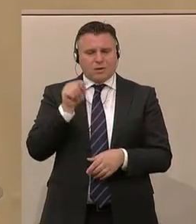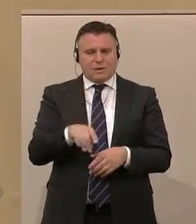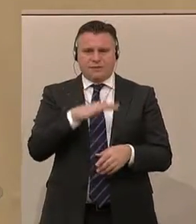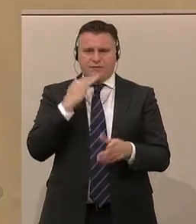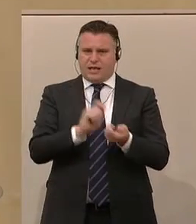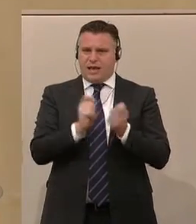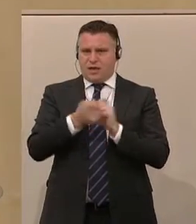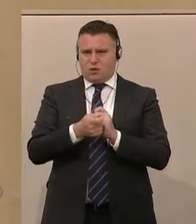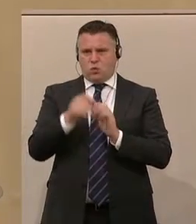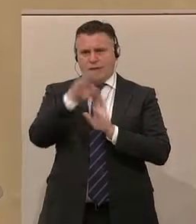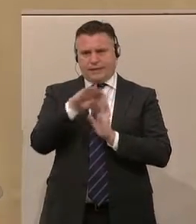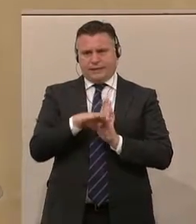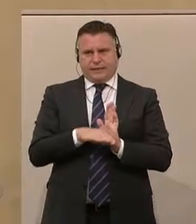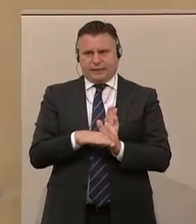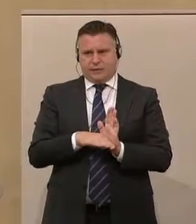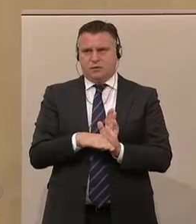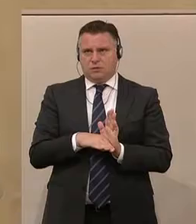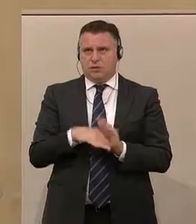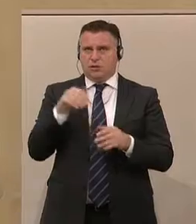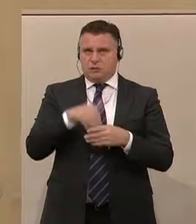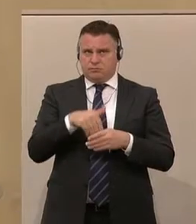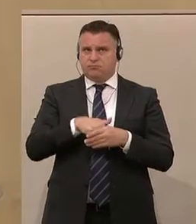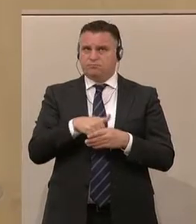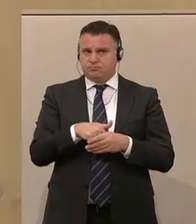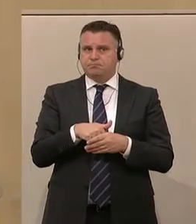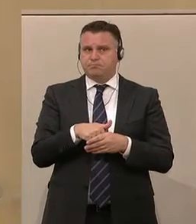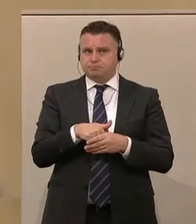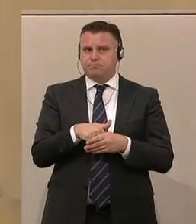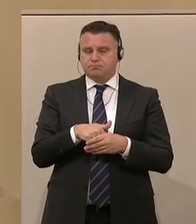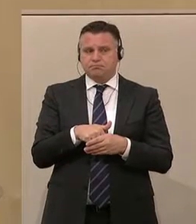noch braucht bei diesem Gesetz. Und uns geht es wirklich nicht darum,